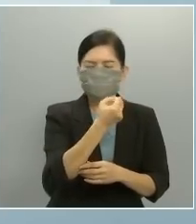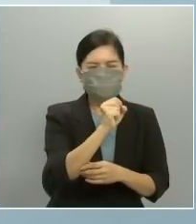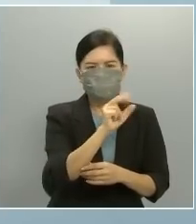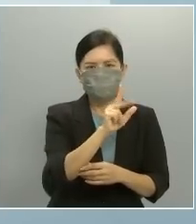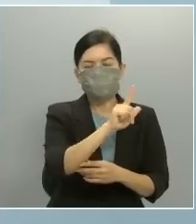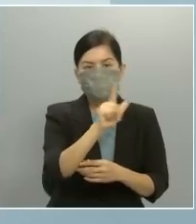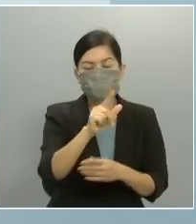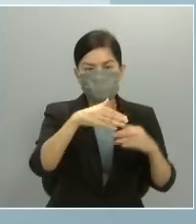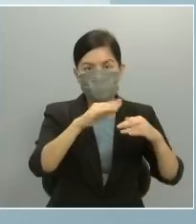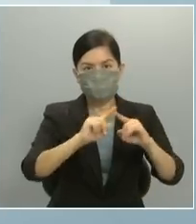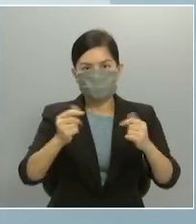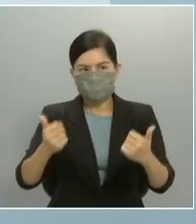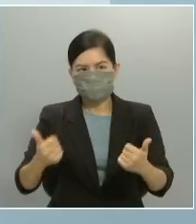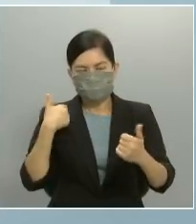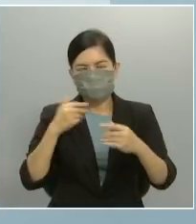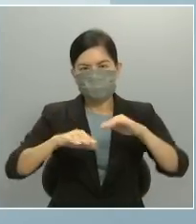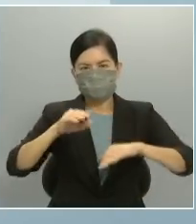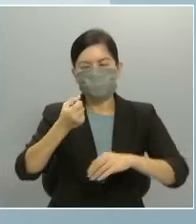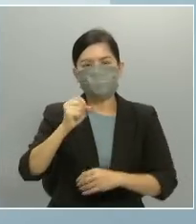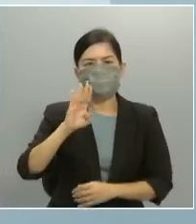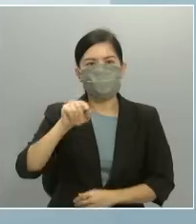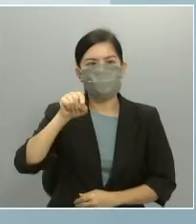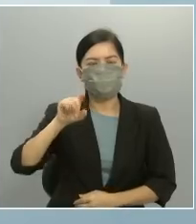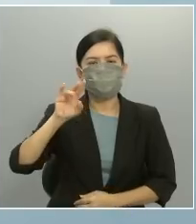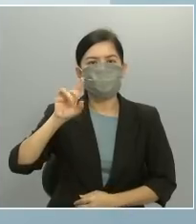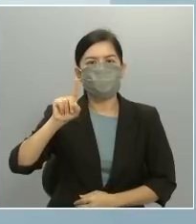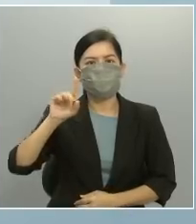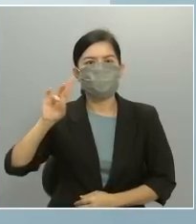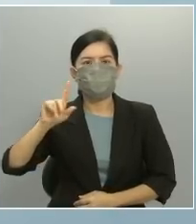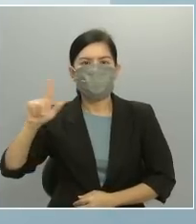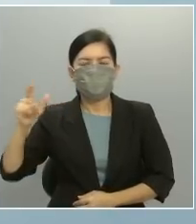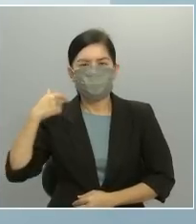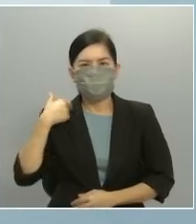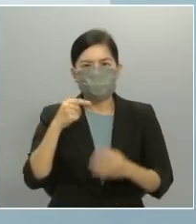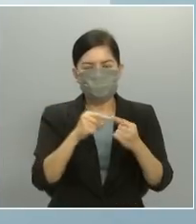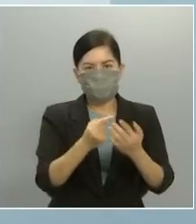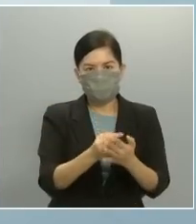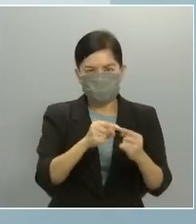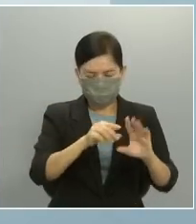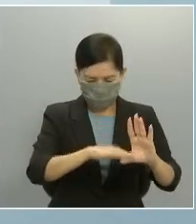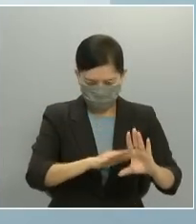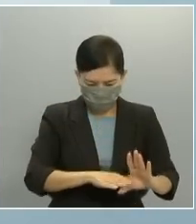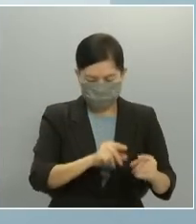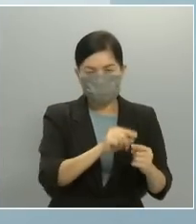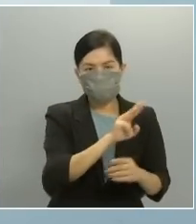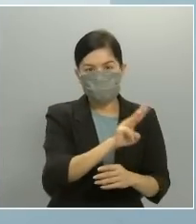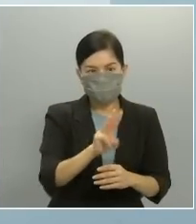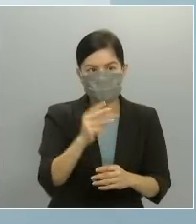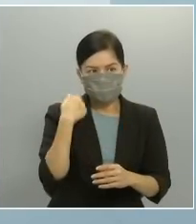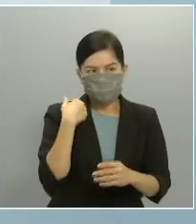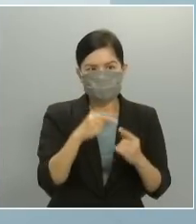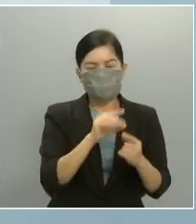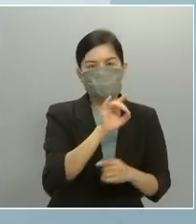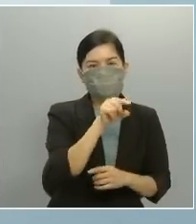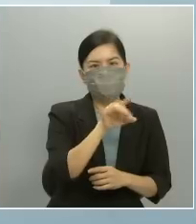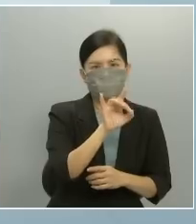14.17 ล้านคนเป็นการลงทะเบียนผ่านเว็บไซต์เนี่ย 8.8 ล้านคนแล้วก็เป็นการลงทะเบียนผ่านหน่วยลงทะเบียนคือไปพบเ